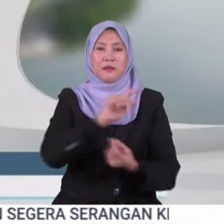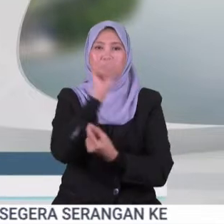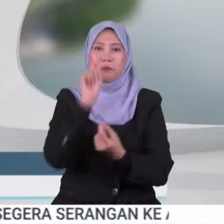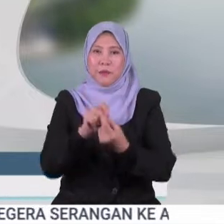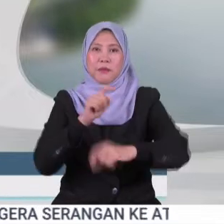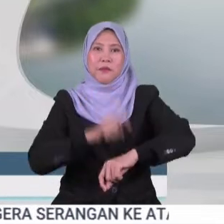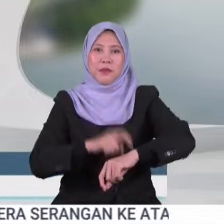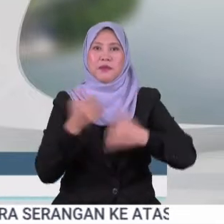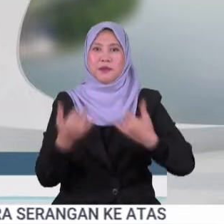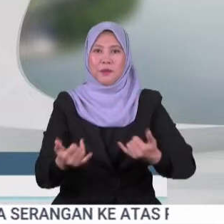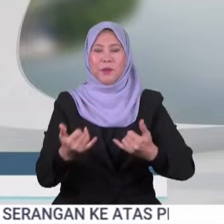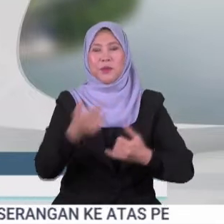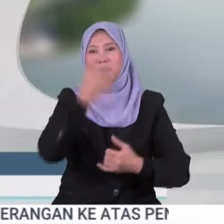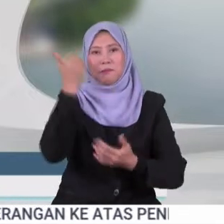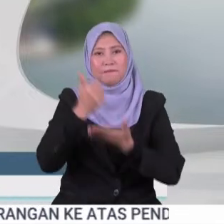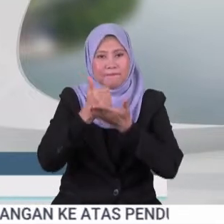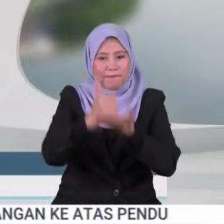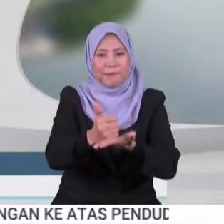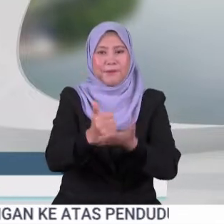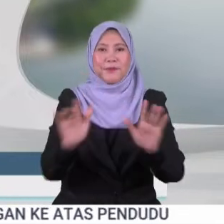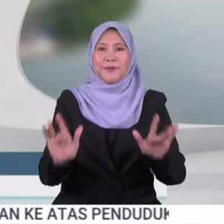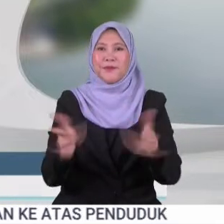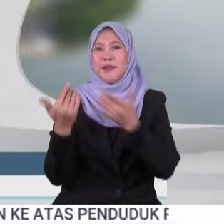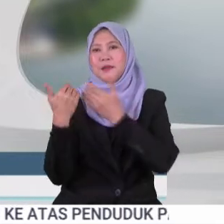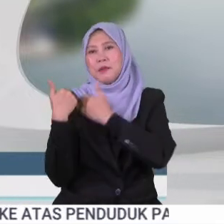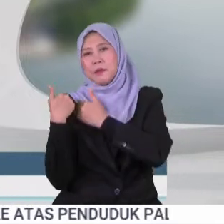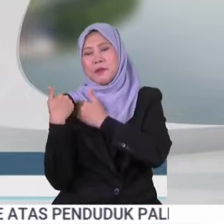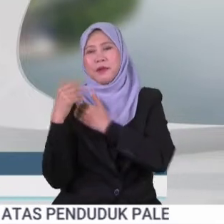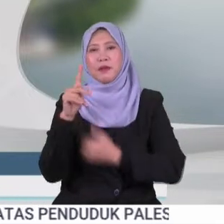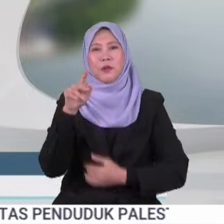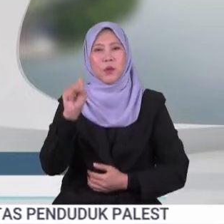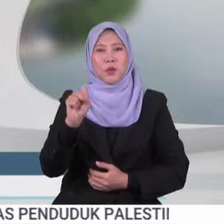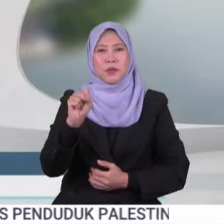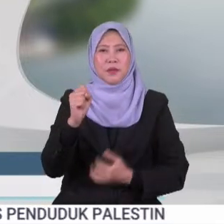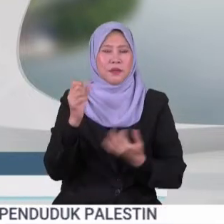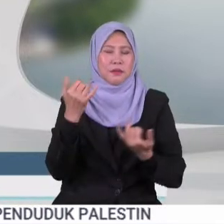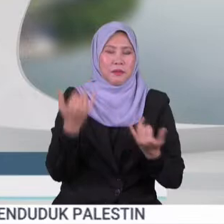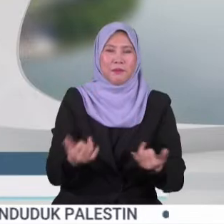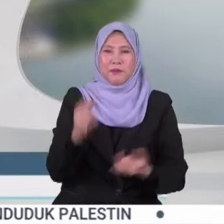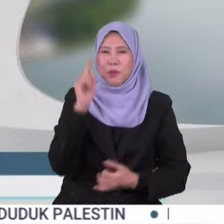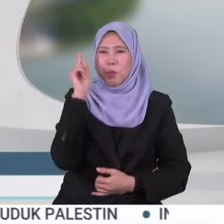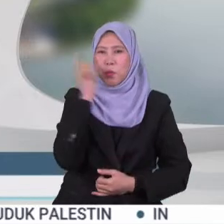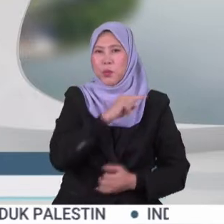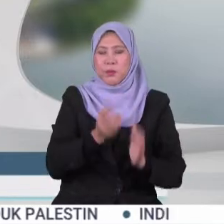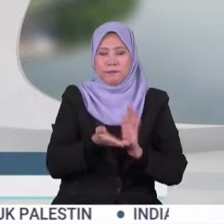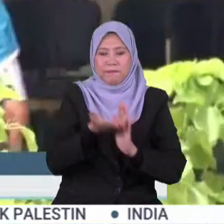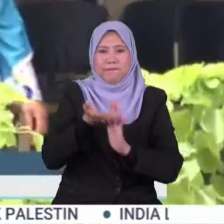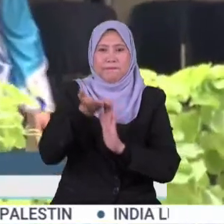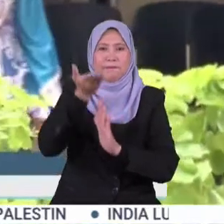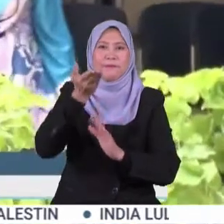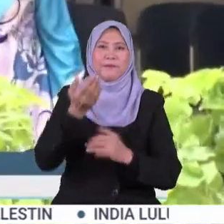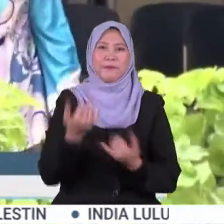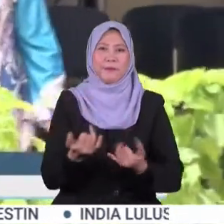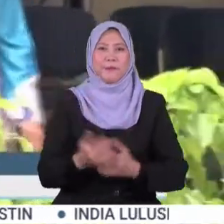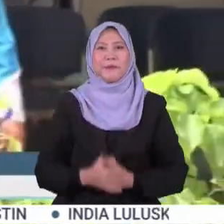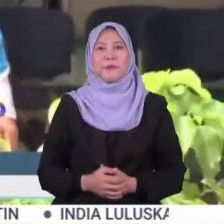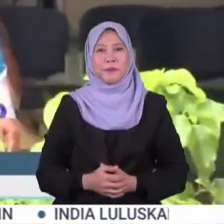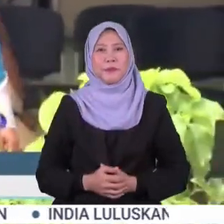tepat pada masanya bagi membantu meringankan beban dan kos sara hidup yang semakin meningkat.